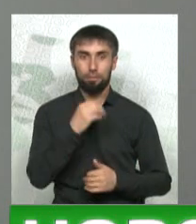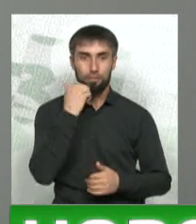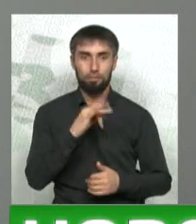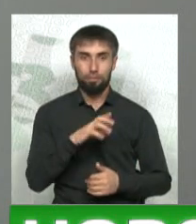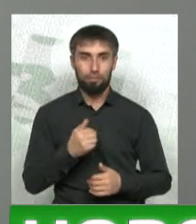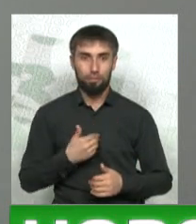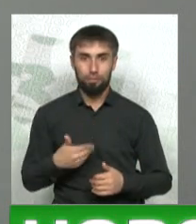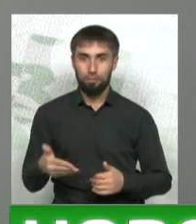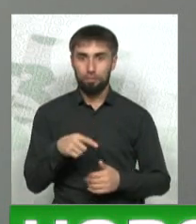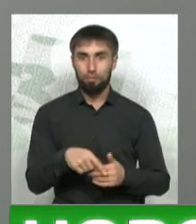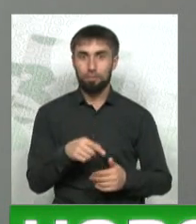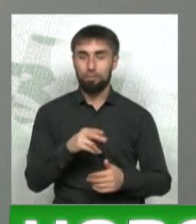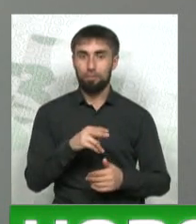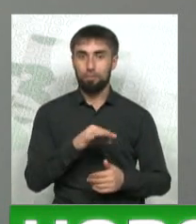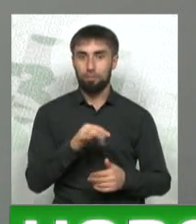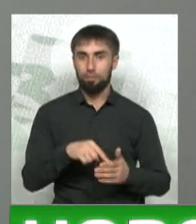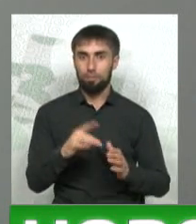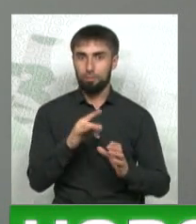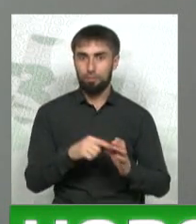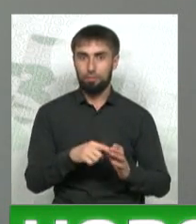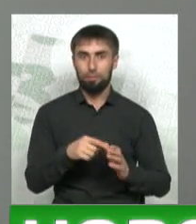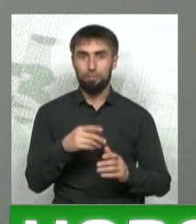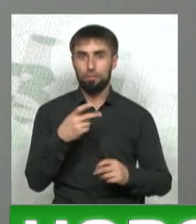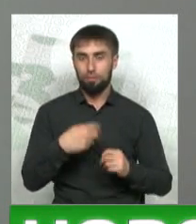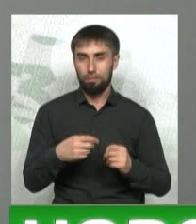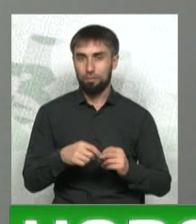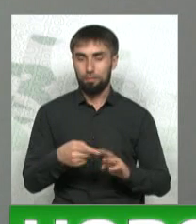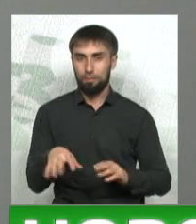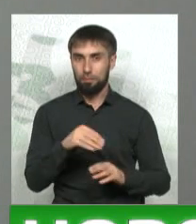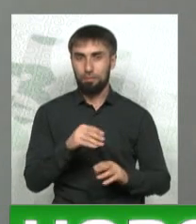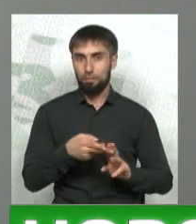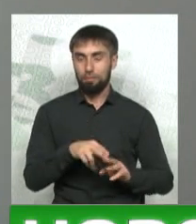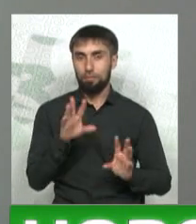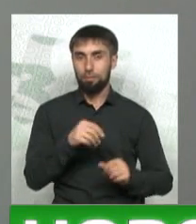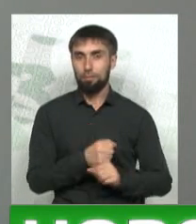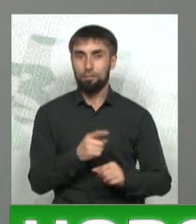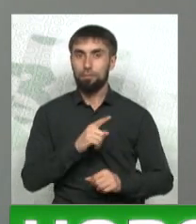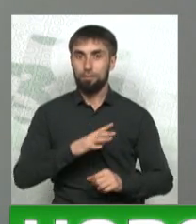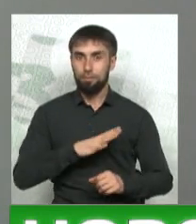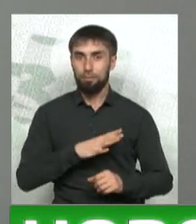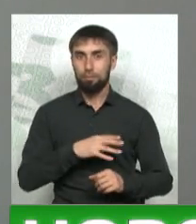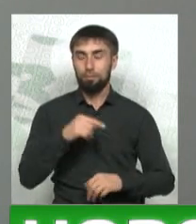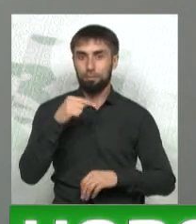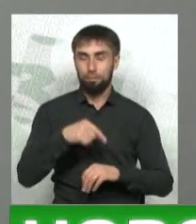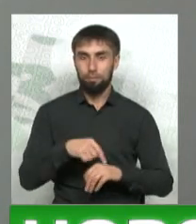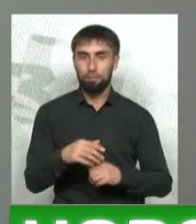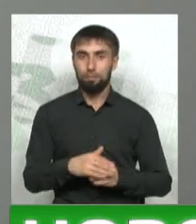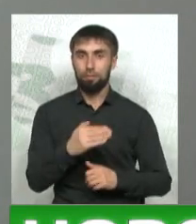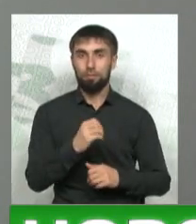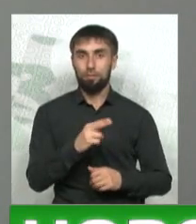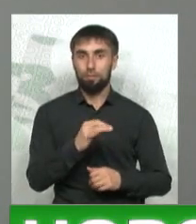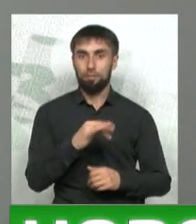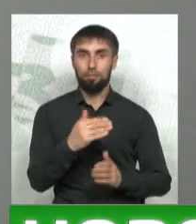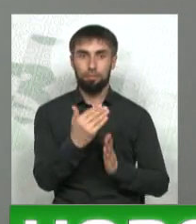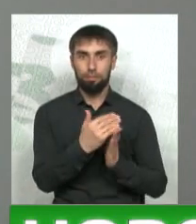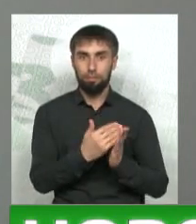наши, они и по диаметрам, и по сроку службы уже вышли из строя. Но все это делается для того, чтобы попасть в федеральные